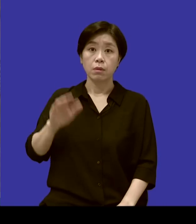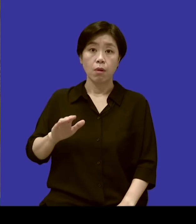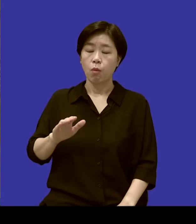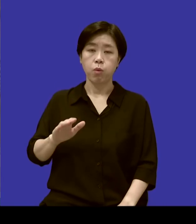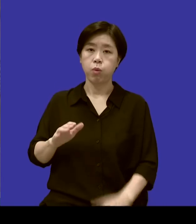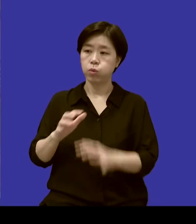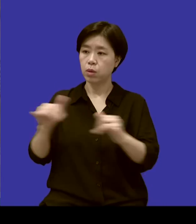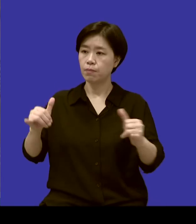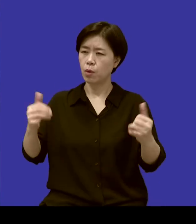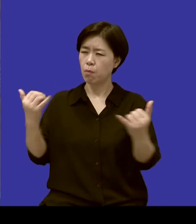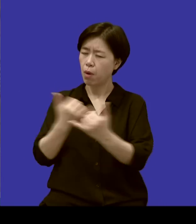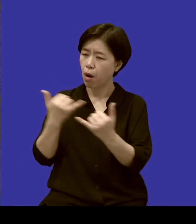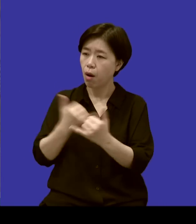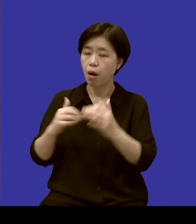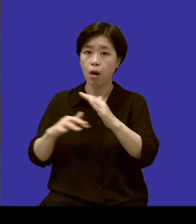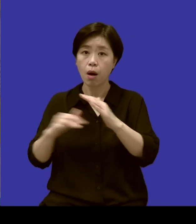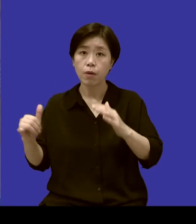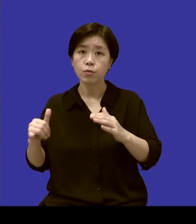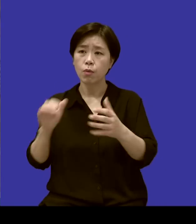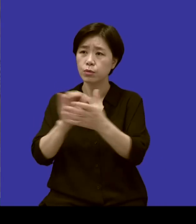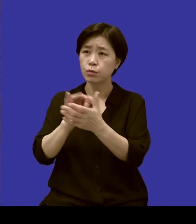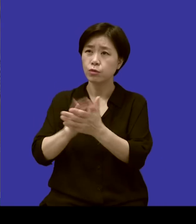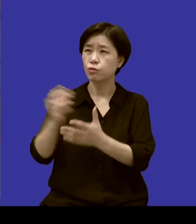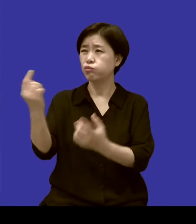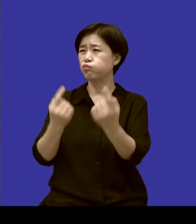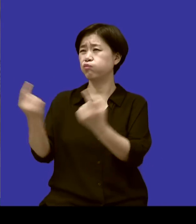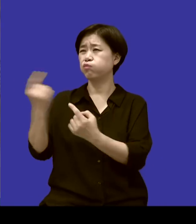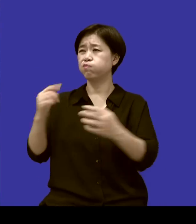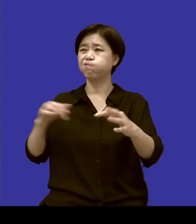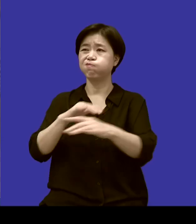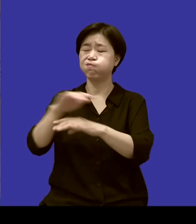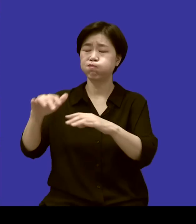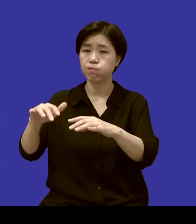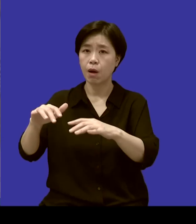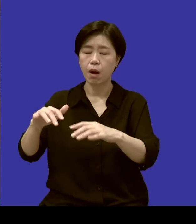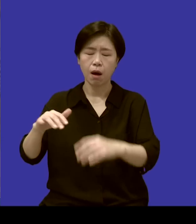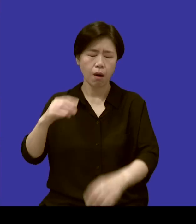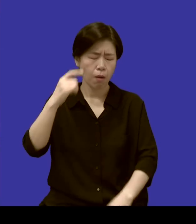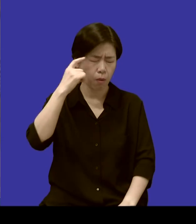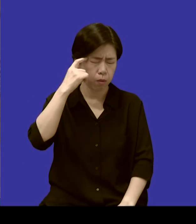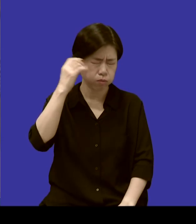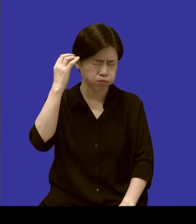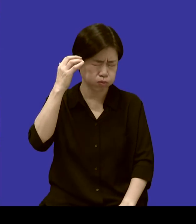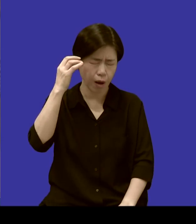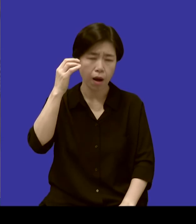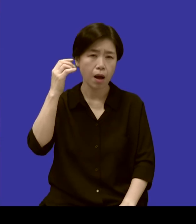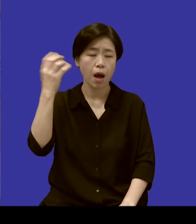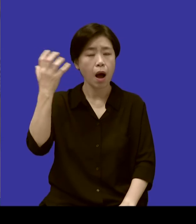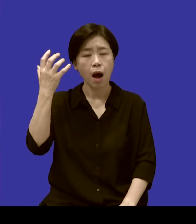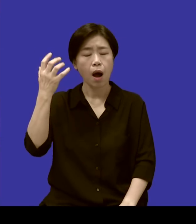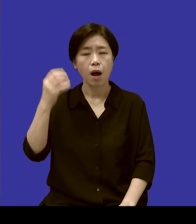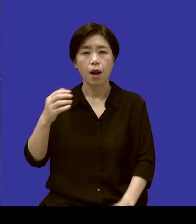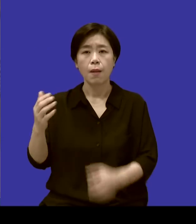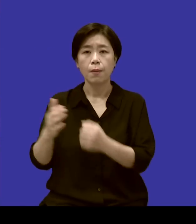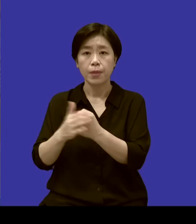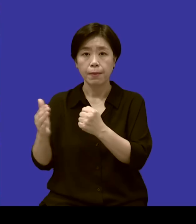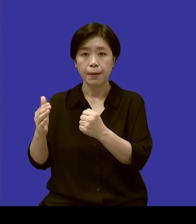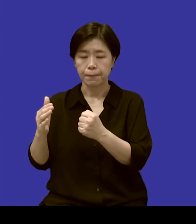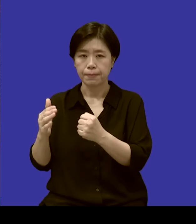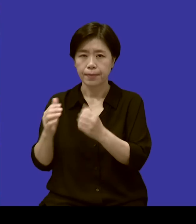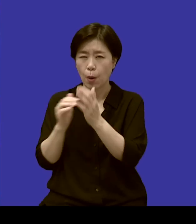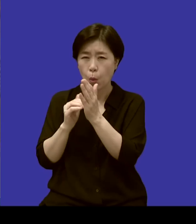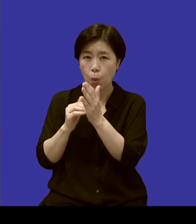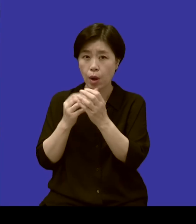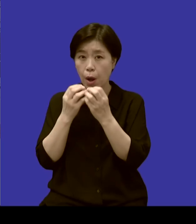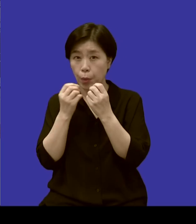많은 거예요. 예. 난 더 고통스럽더라고요. 예. 그래서 아무도 모르게 집을 싹 정리해서 예. 서울 근교로